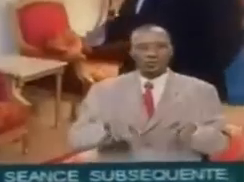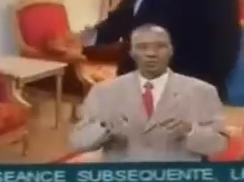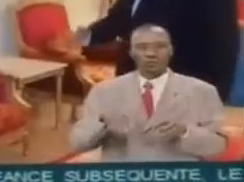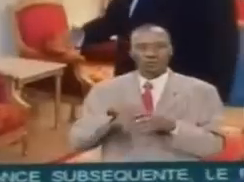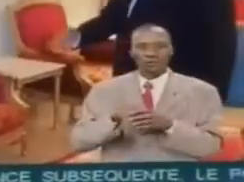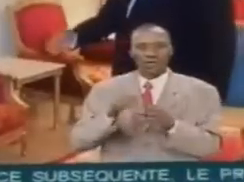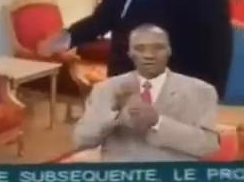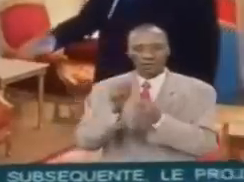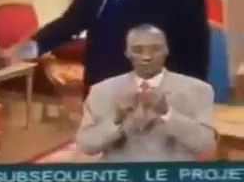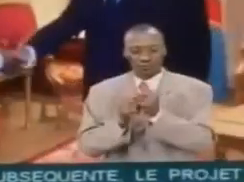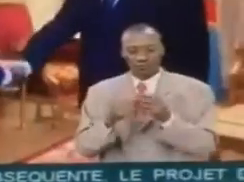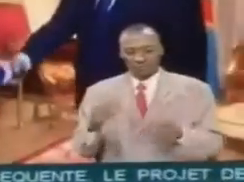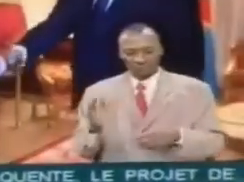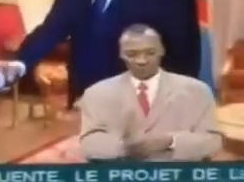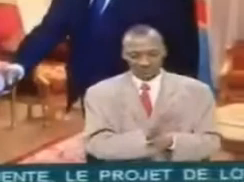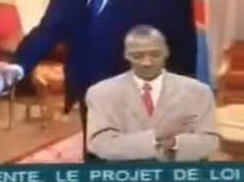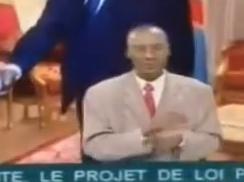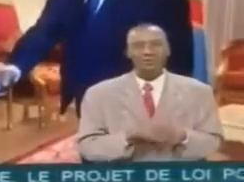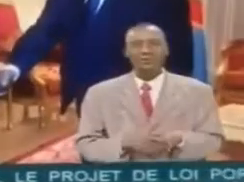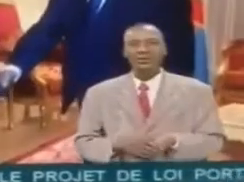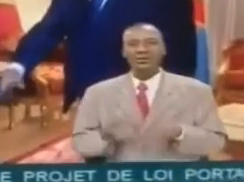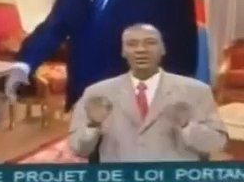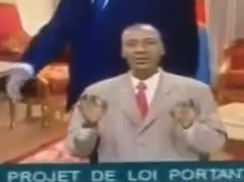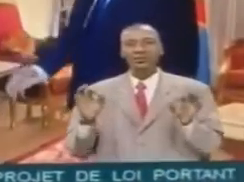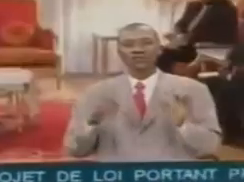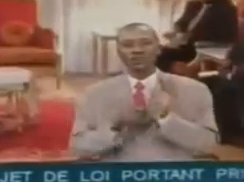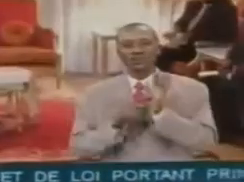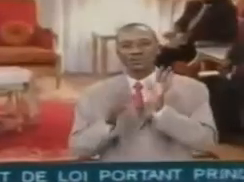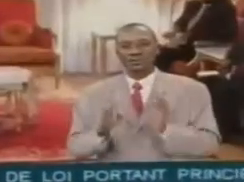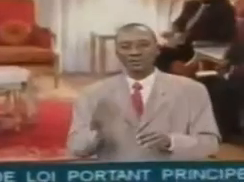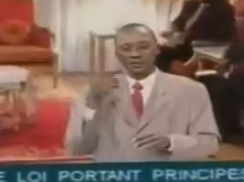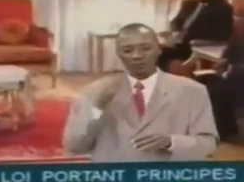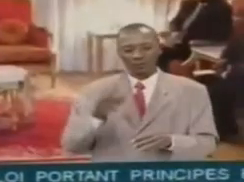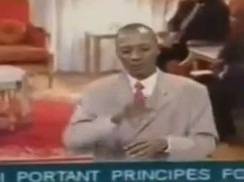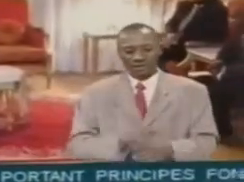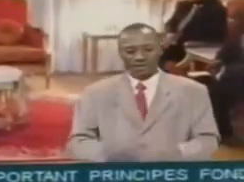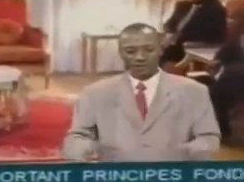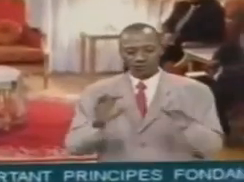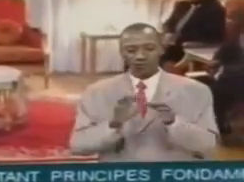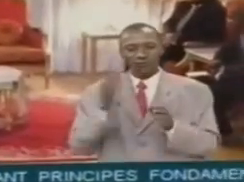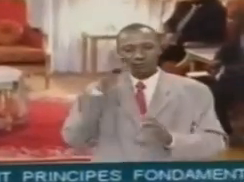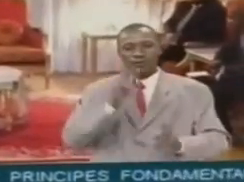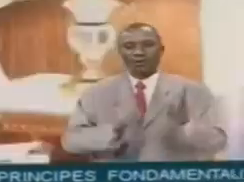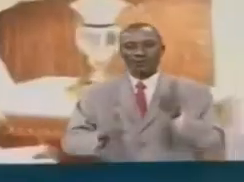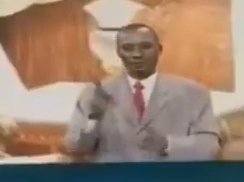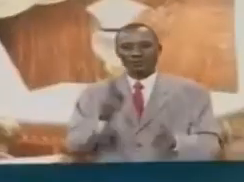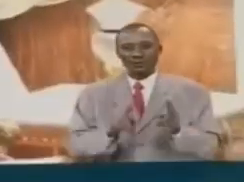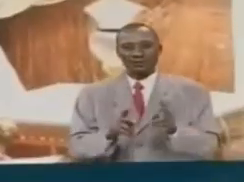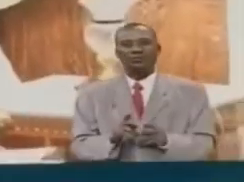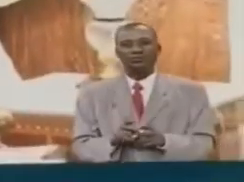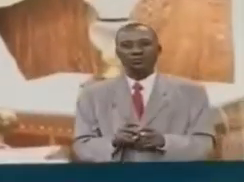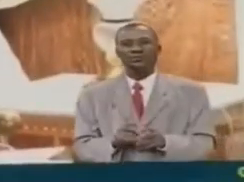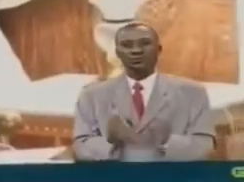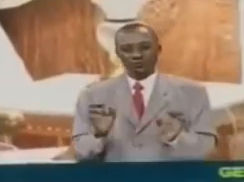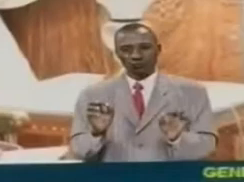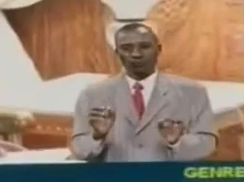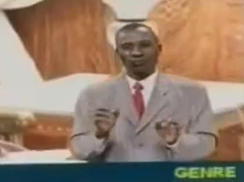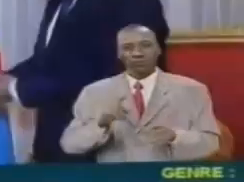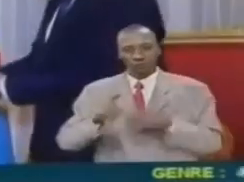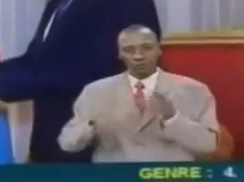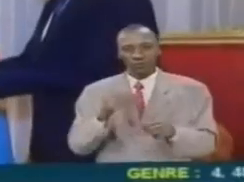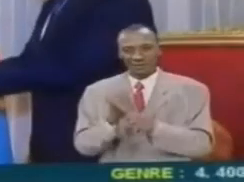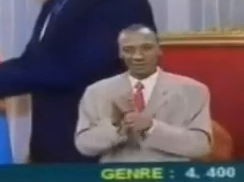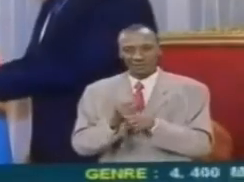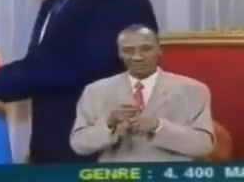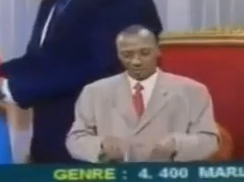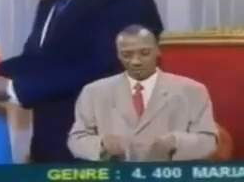nouveau représentant du FUNUAP, Fonds des Nations Unies pour la Population, médecin de formation, est venu ce jour présenter ses